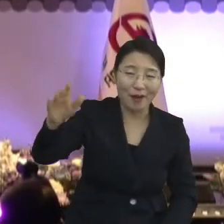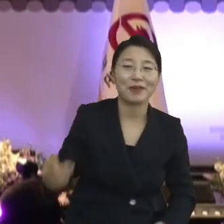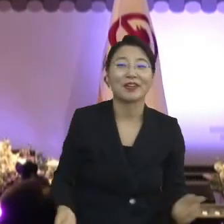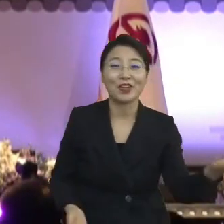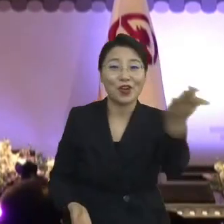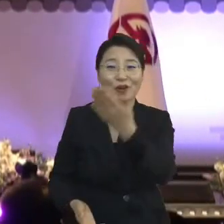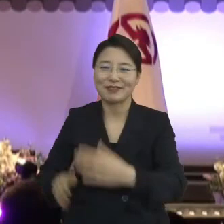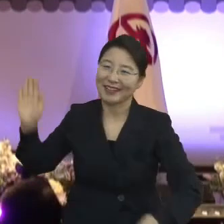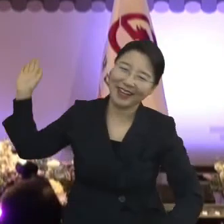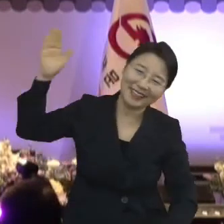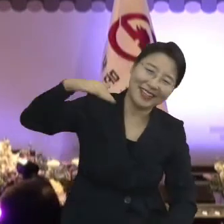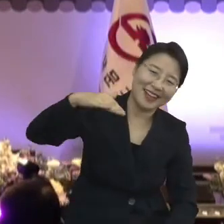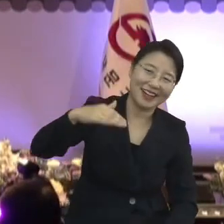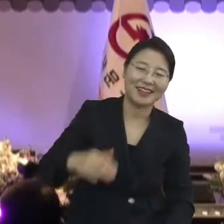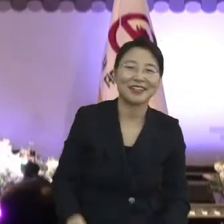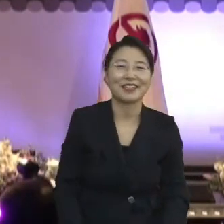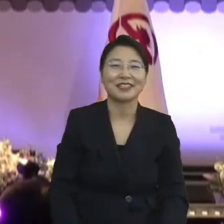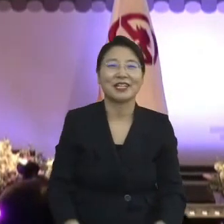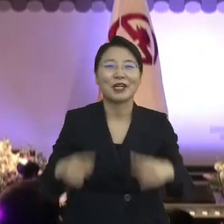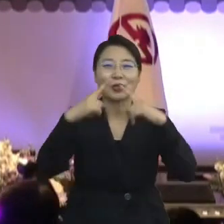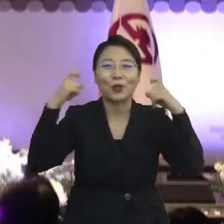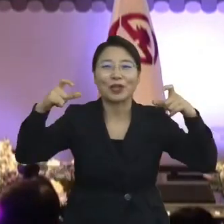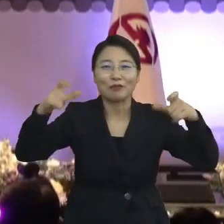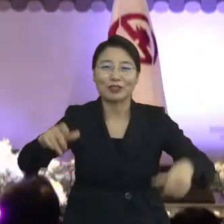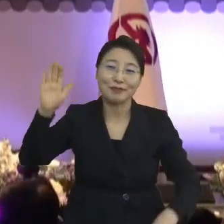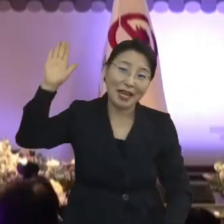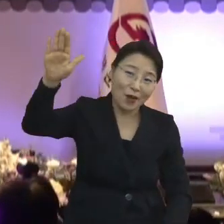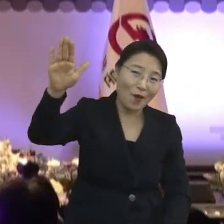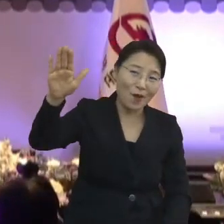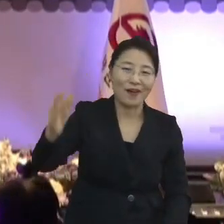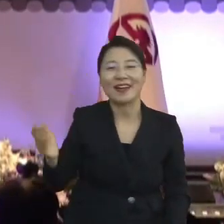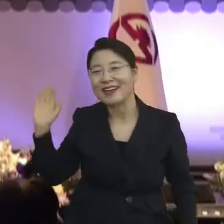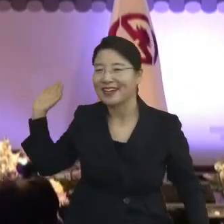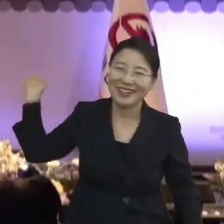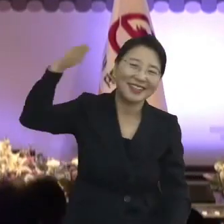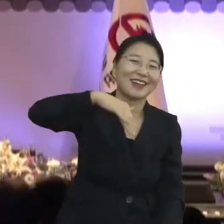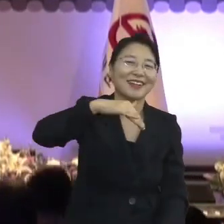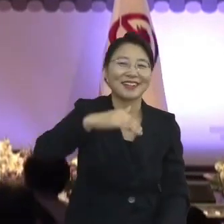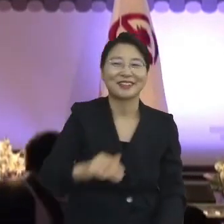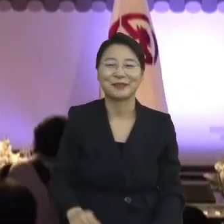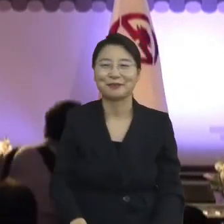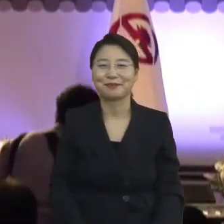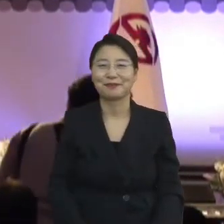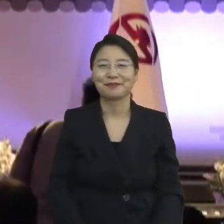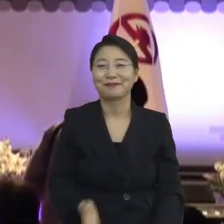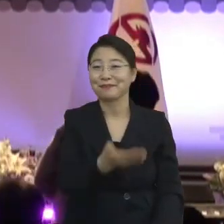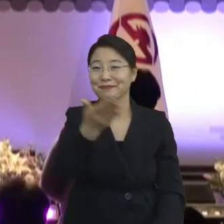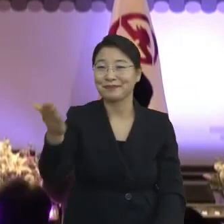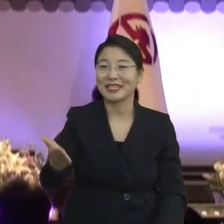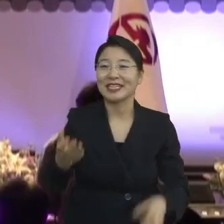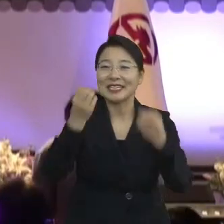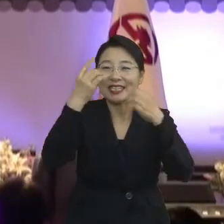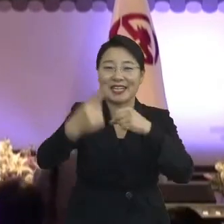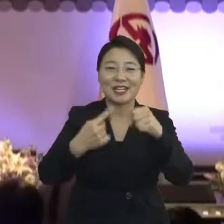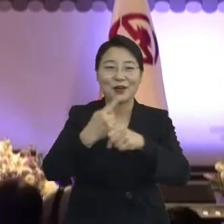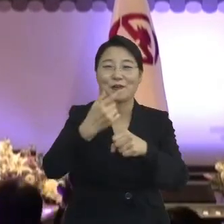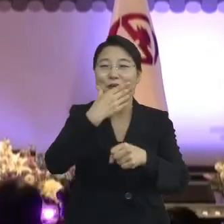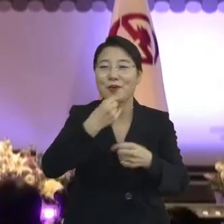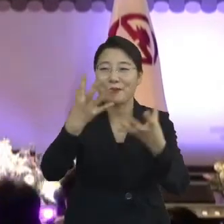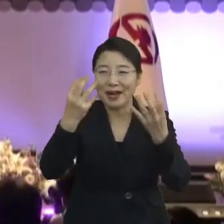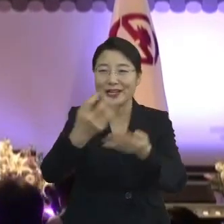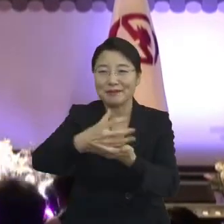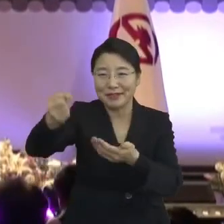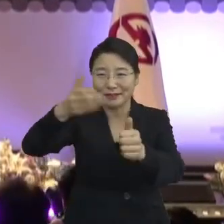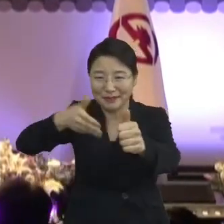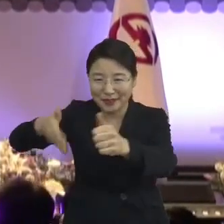가자를 따라 해주십시오. 동대문구 미래로! 가자! 국민 여러분, 새해 복 많이 받으십시오.